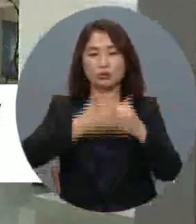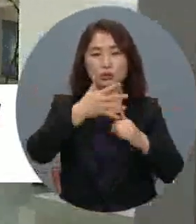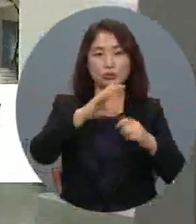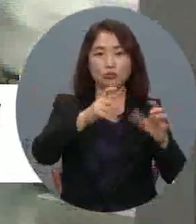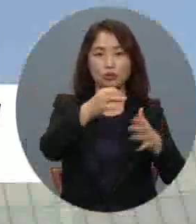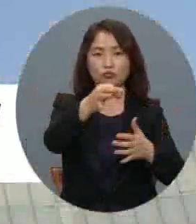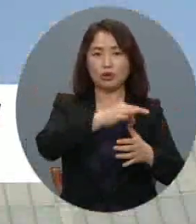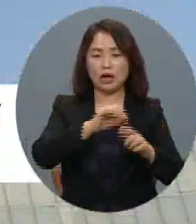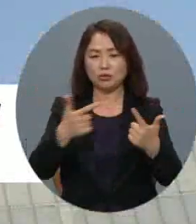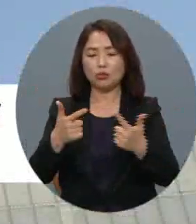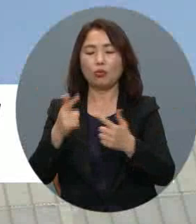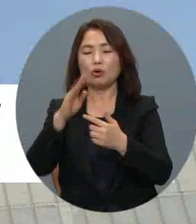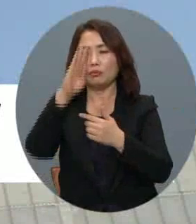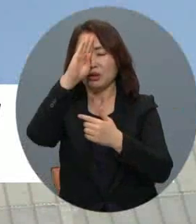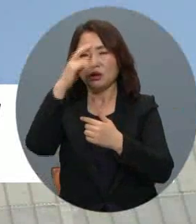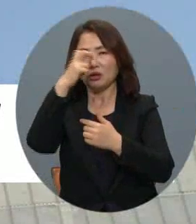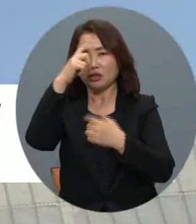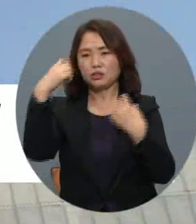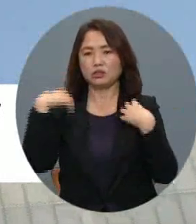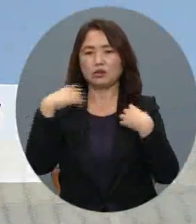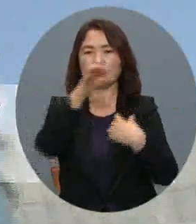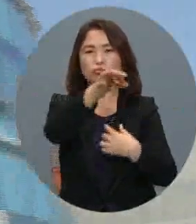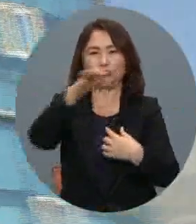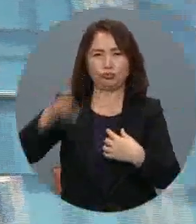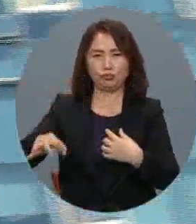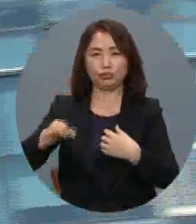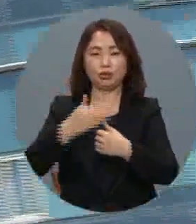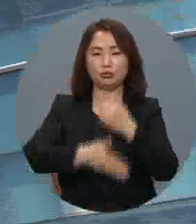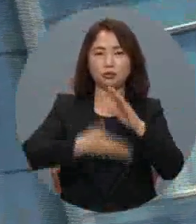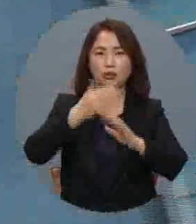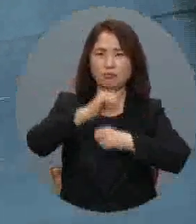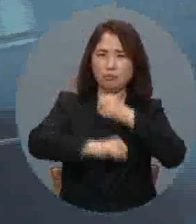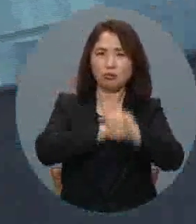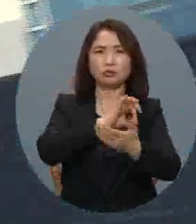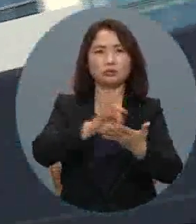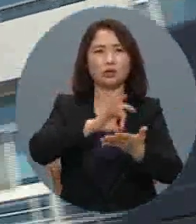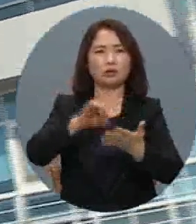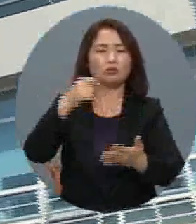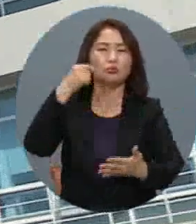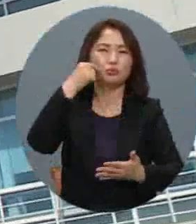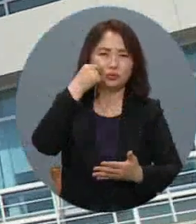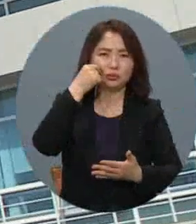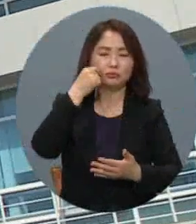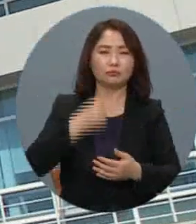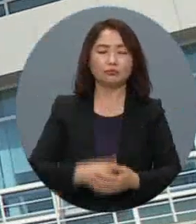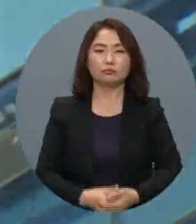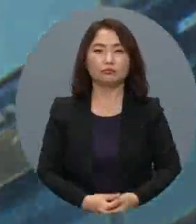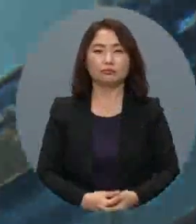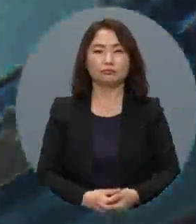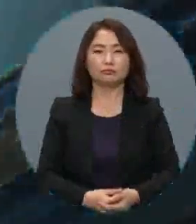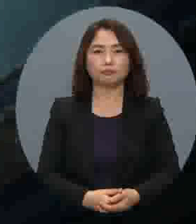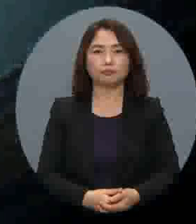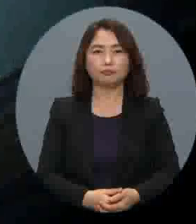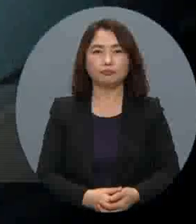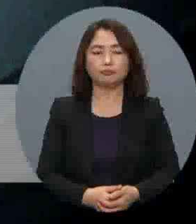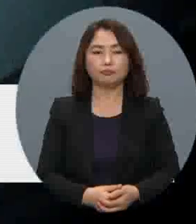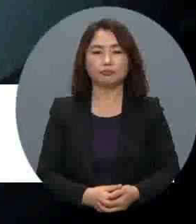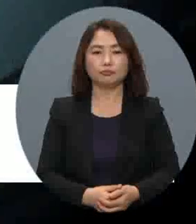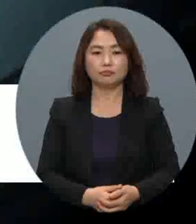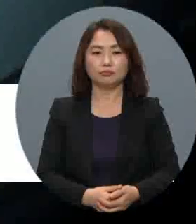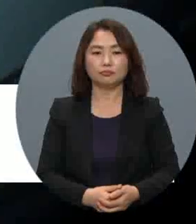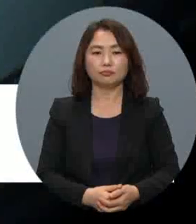아니라 주무부처인 질병관리청으로 내려가 대구시가 마음대로 쓸 수도 없는 상황입니다.